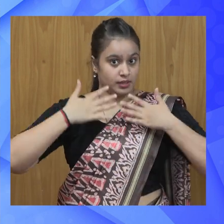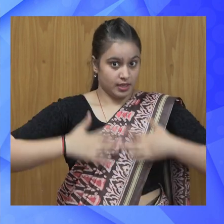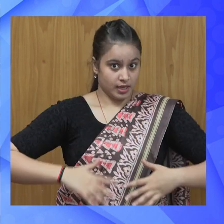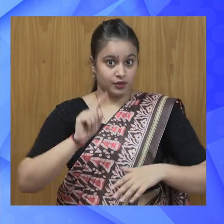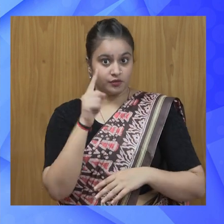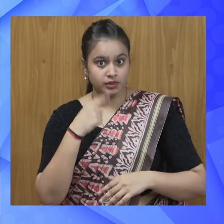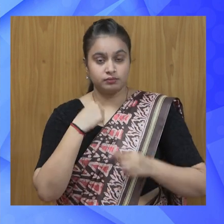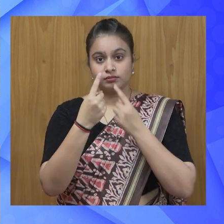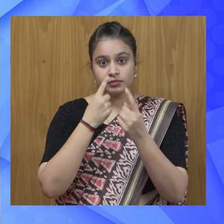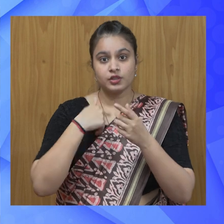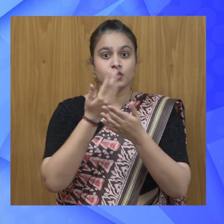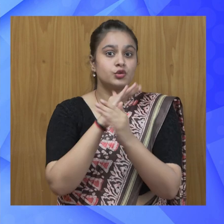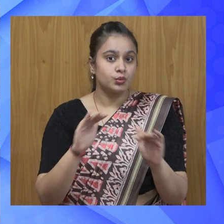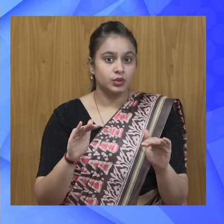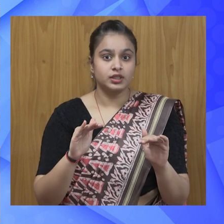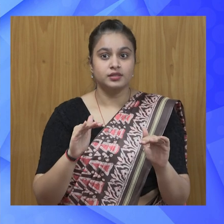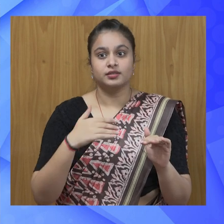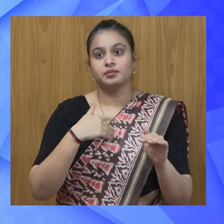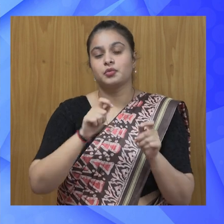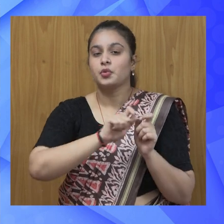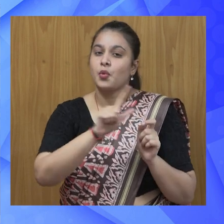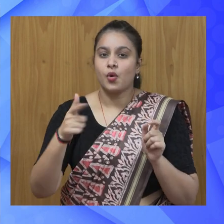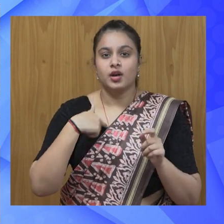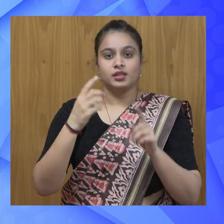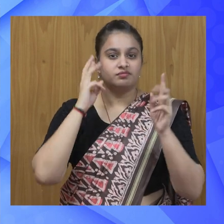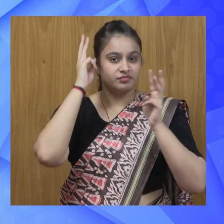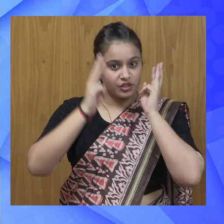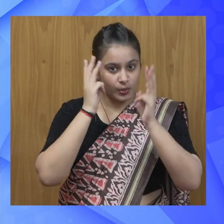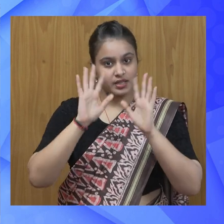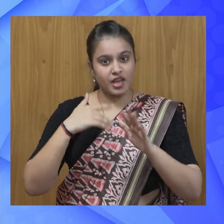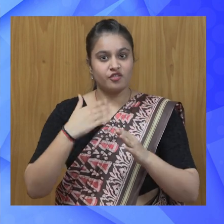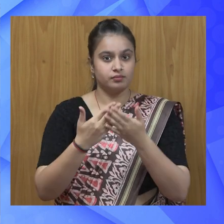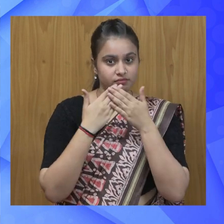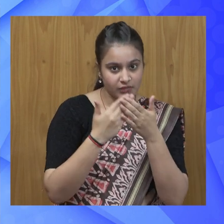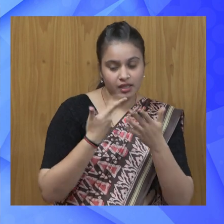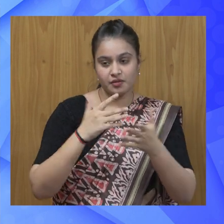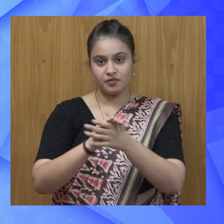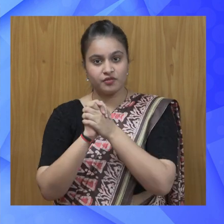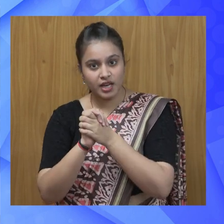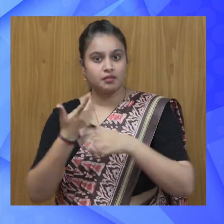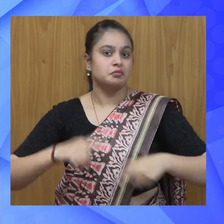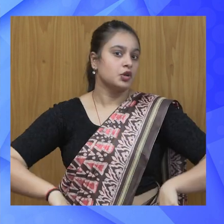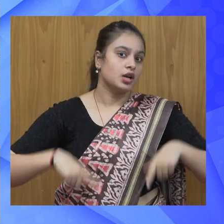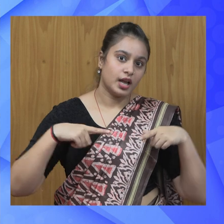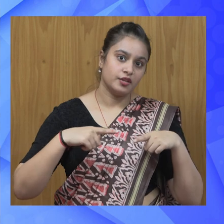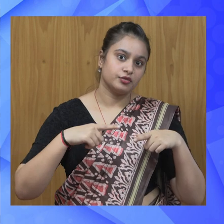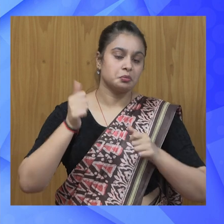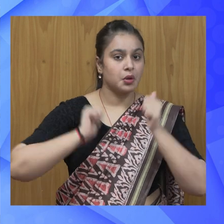बात करें तो छात्रों के रूप में हम बहुत सारे स्ट्रेस का सामना करते हैं चाहे वो पढ़ाई हो दोस्ती हो या लाइफस्टाइल की वजह से